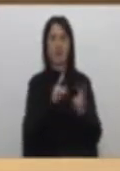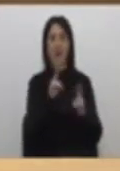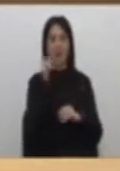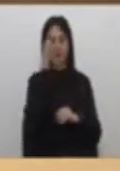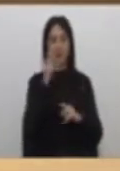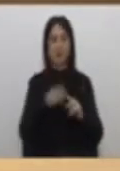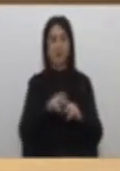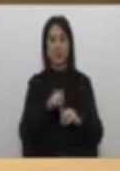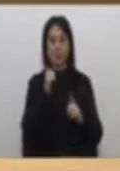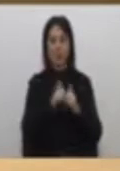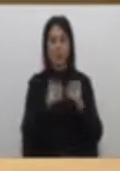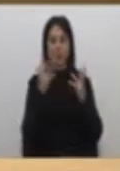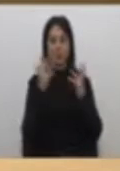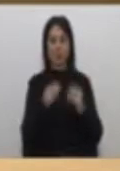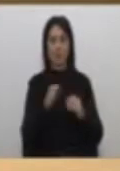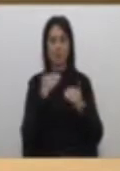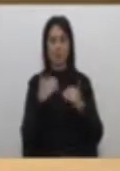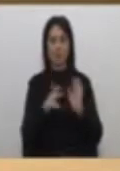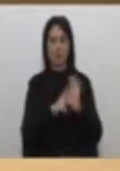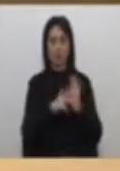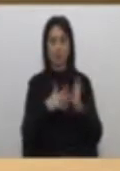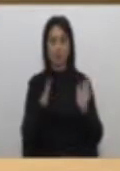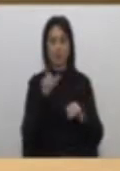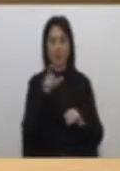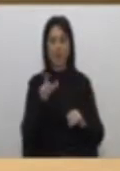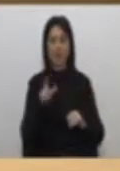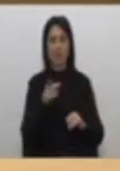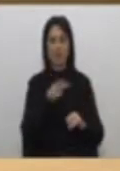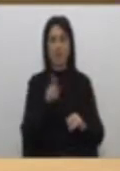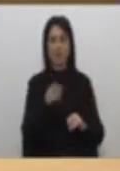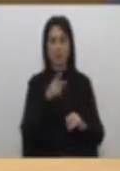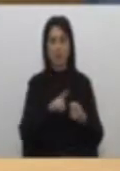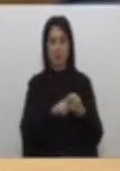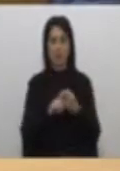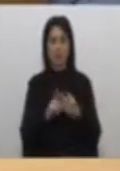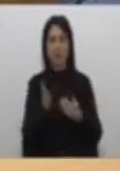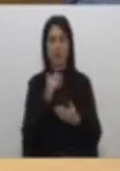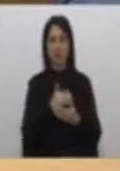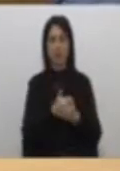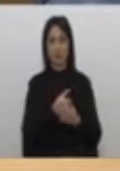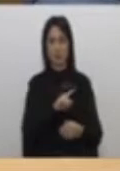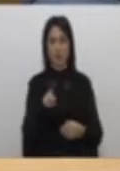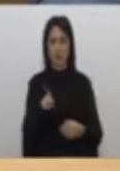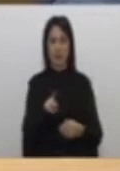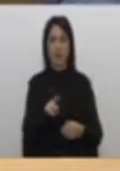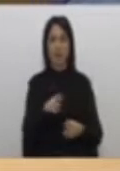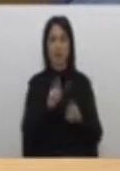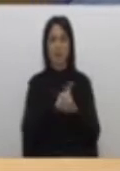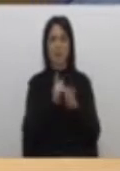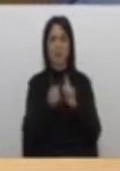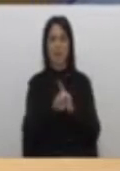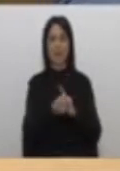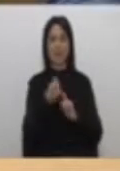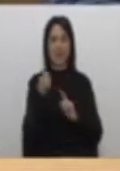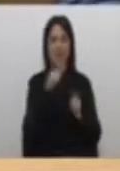რომ ყოველდღიურად უკვე 80-ზე მეტი ადამიანი გვეღუპება პანდემიის შედეგად. Მაგრამ სამაგიეროდ